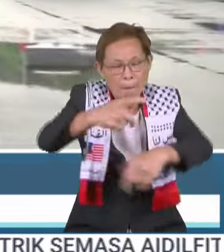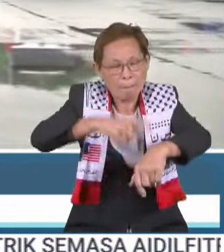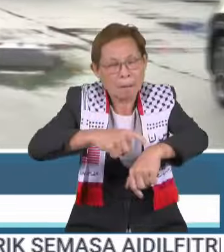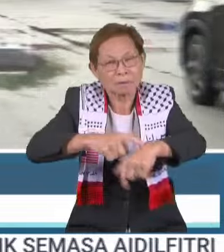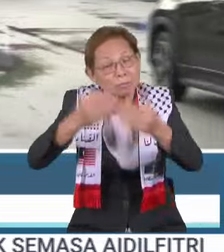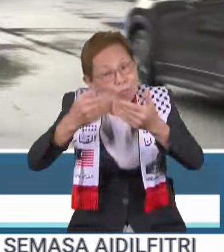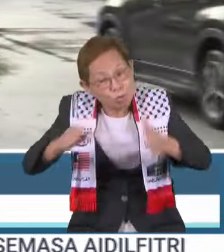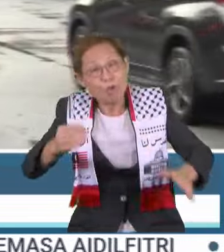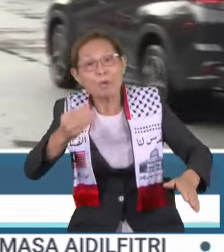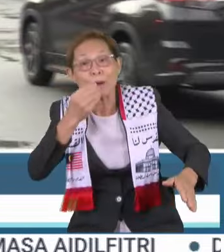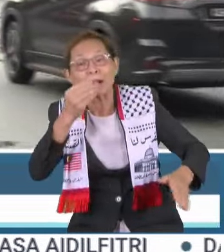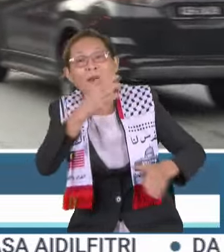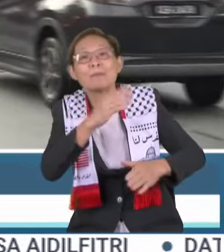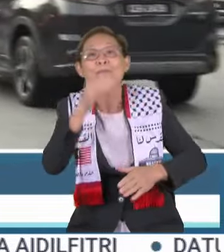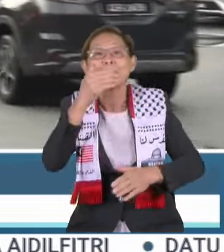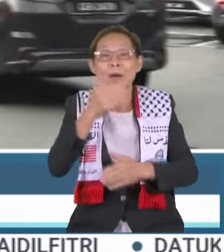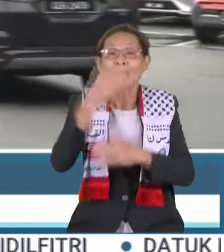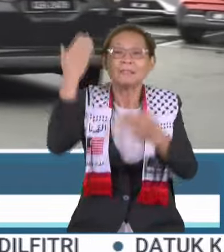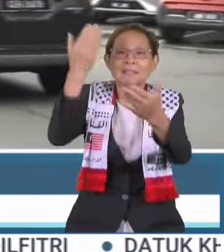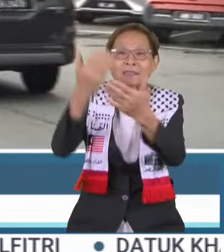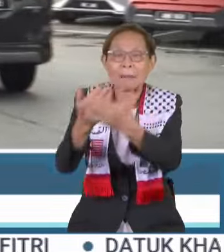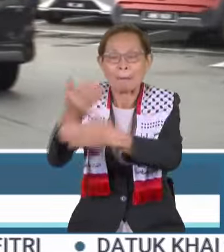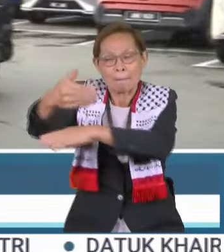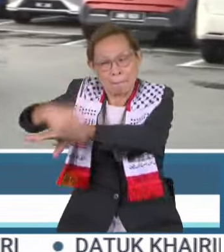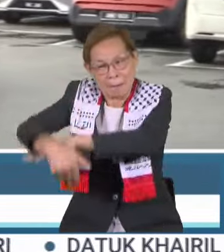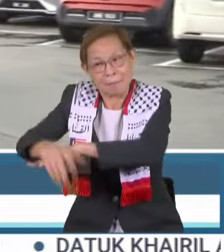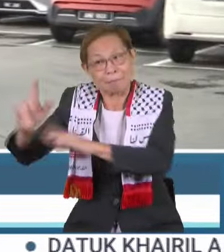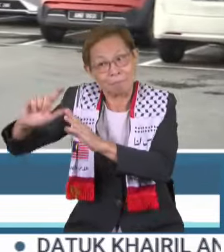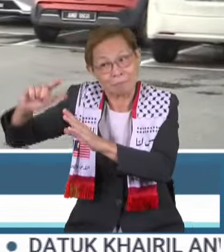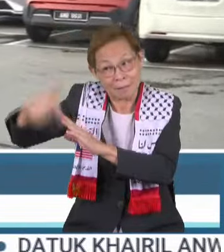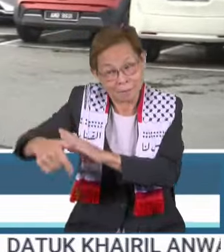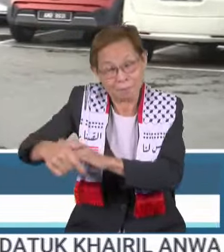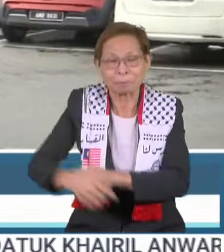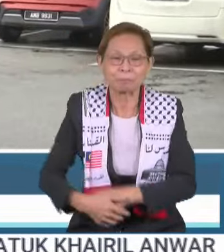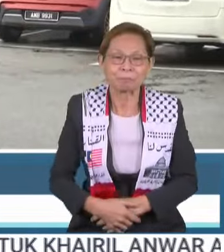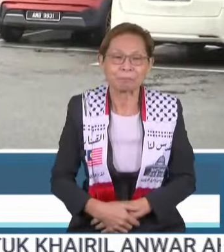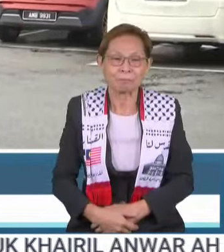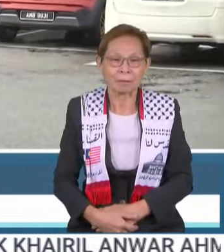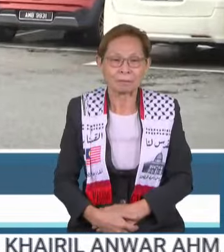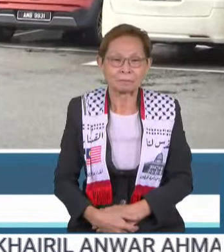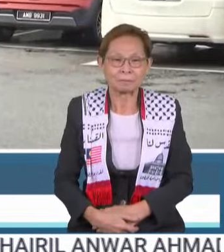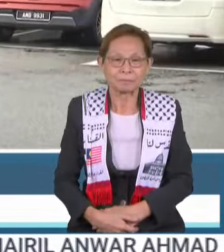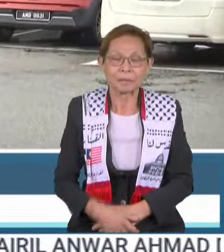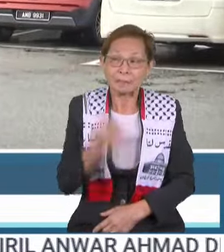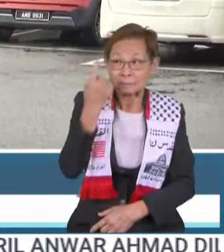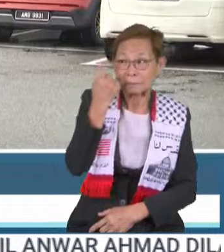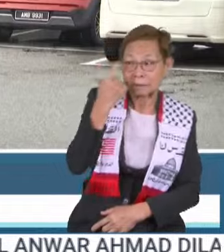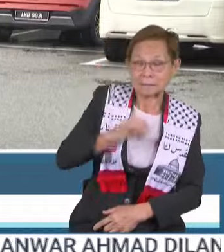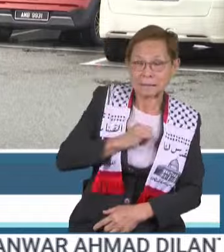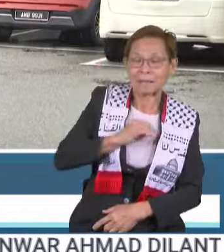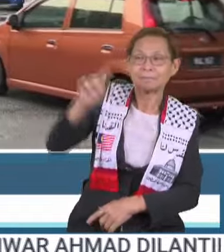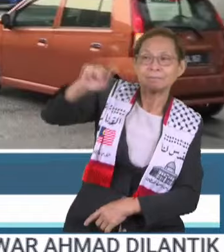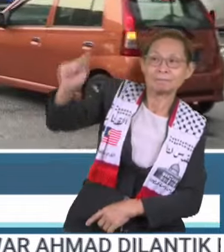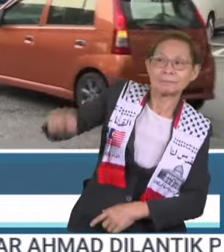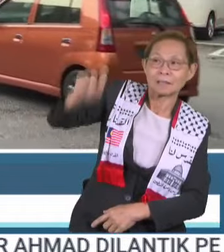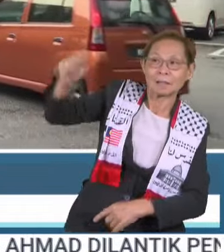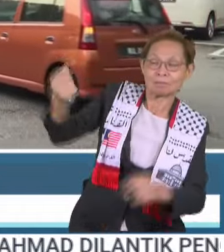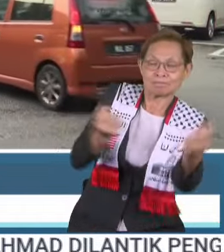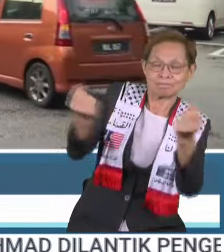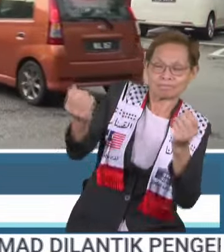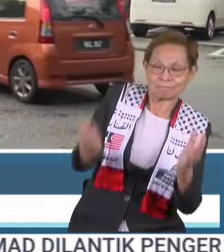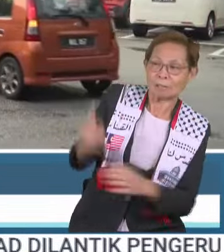masa berbuka puasa sehingga ke tengah malam nanti. Dan sebentar tadi sempat juga saya bertanya kepada